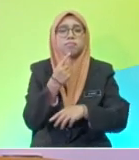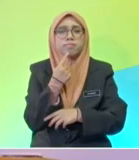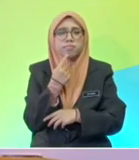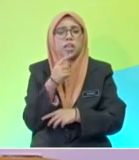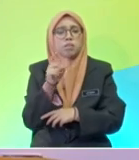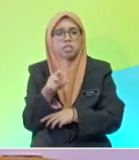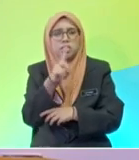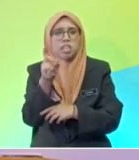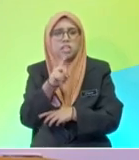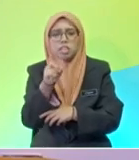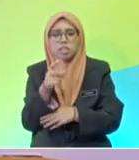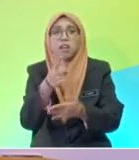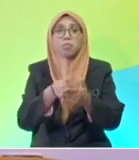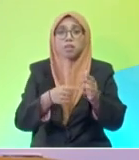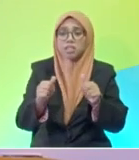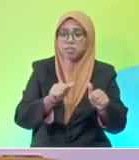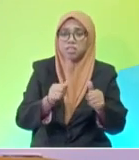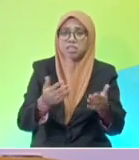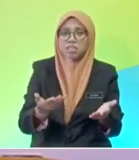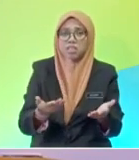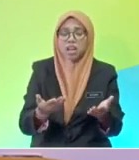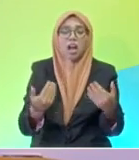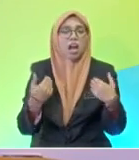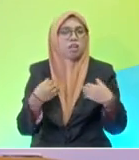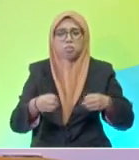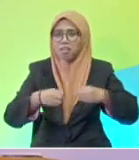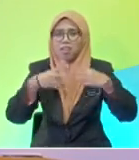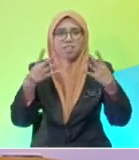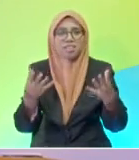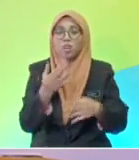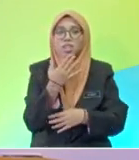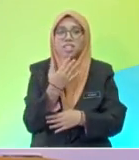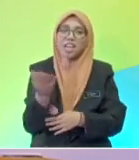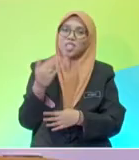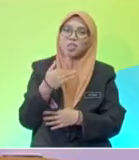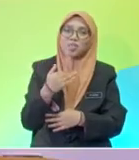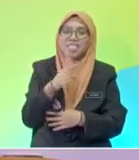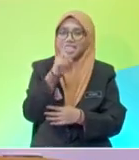tertari-tanya Apakah ada macam-macam warning di depan